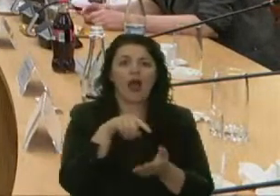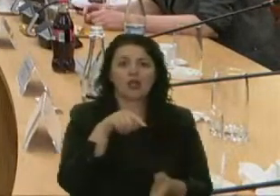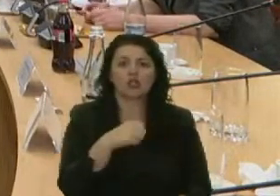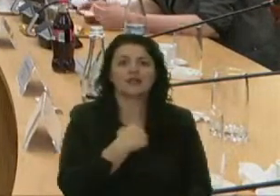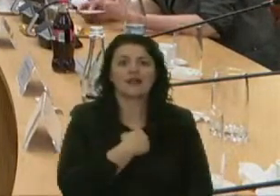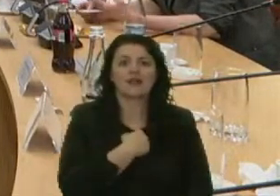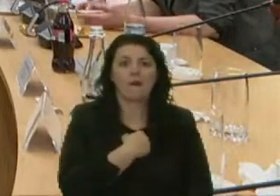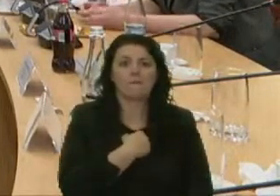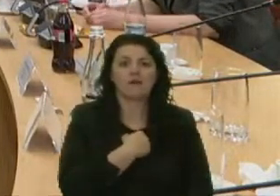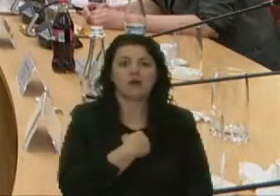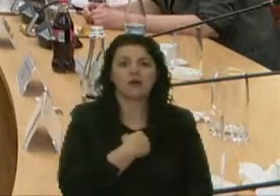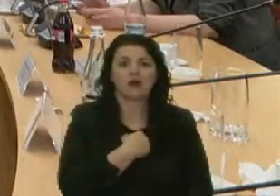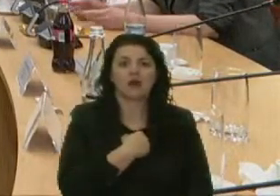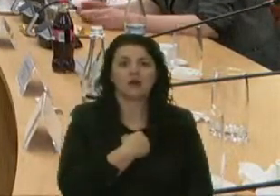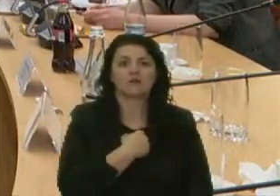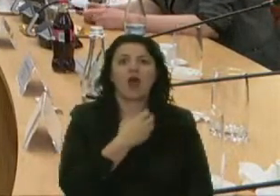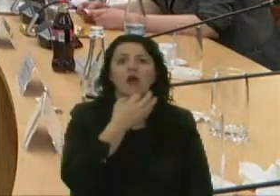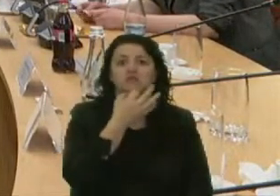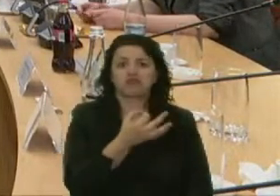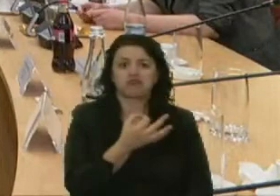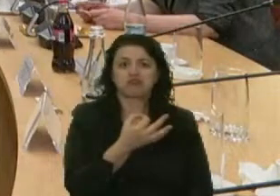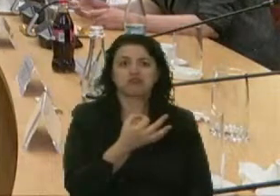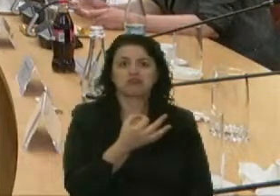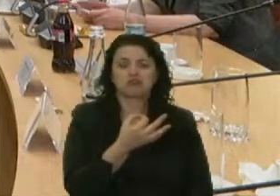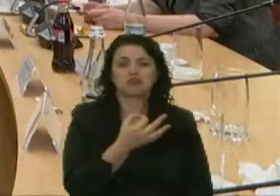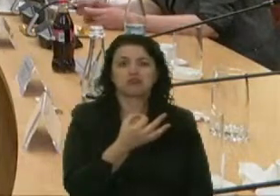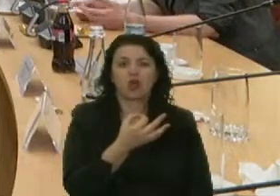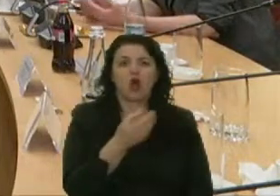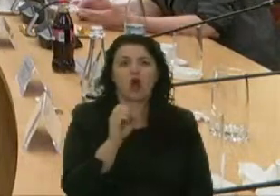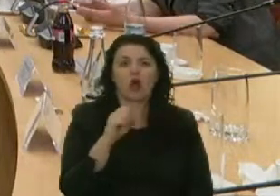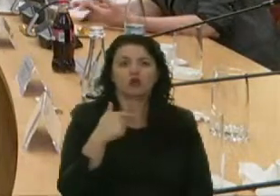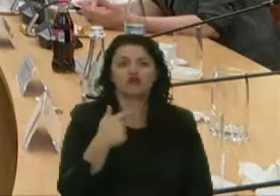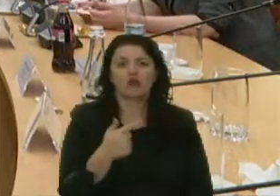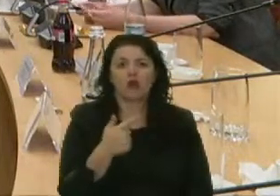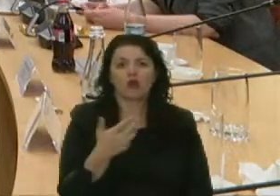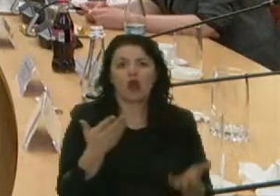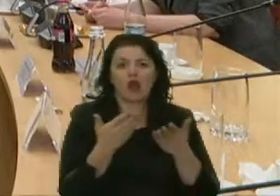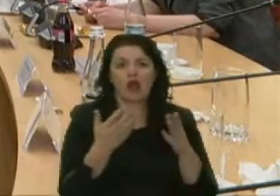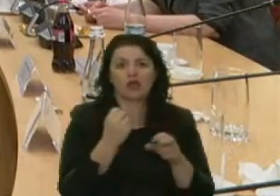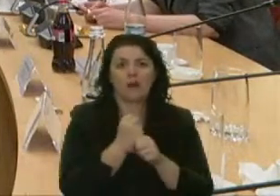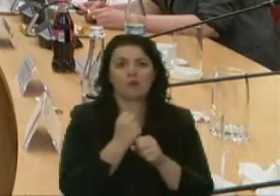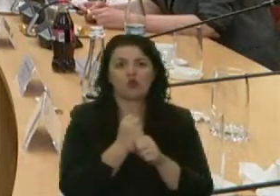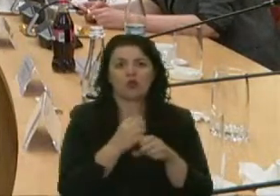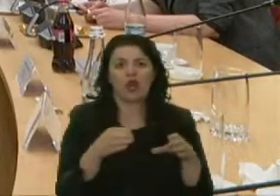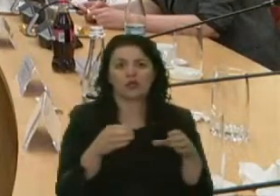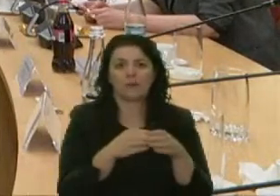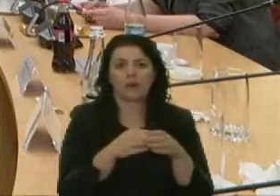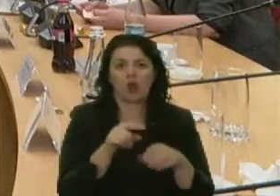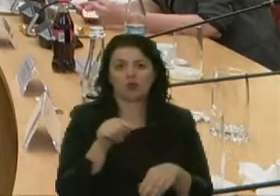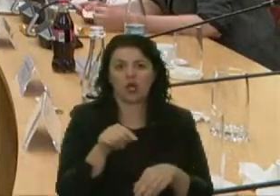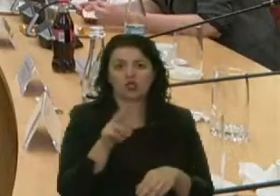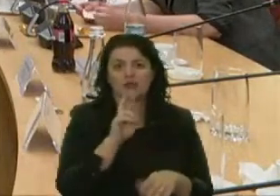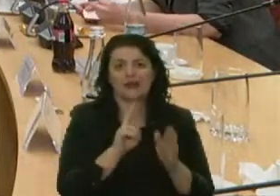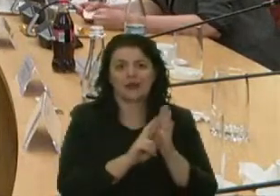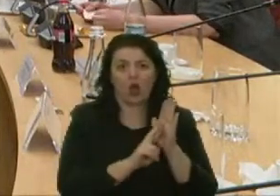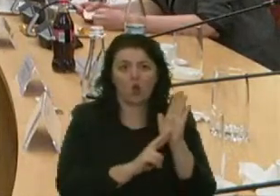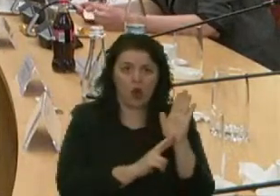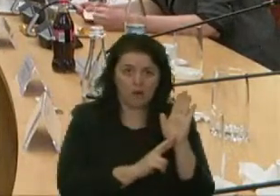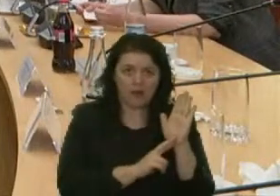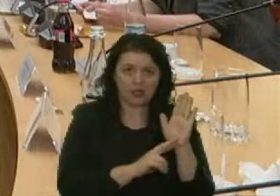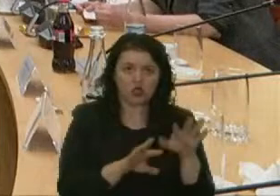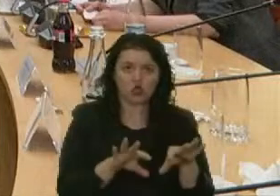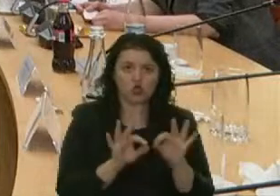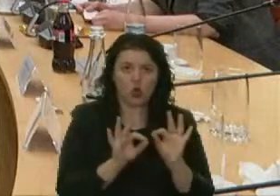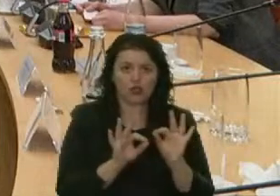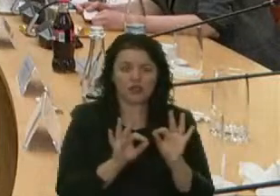teamă au adresat o și ONG urile cu care am lucrat împreună la acest regulament și asta a fost soluția